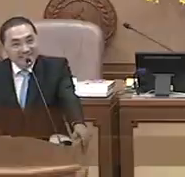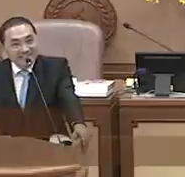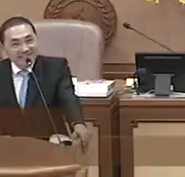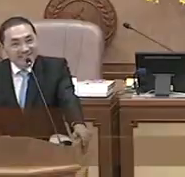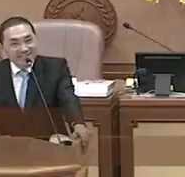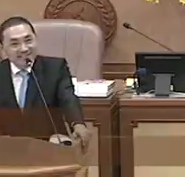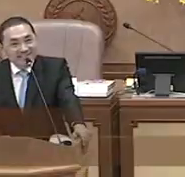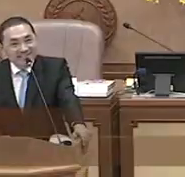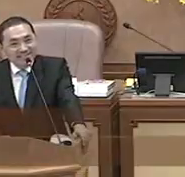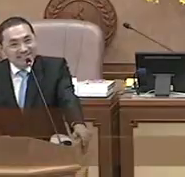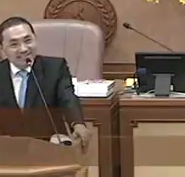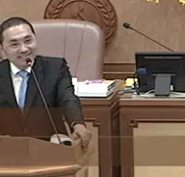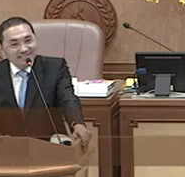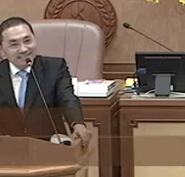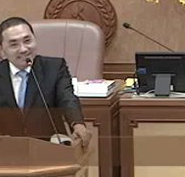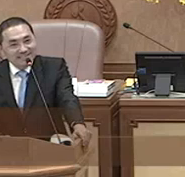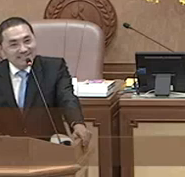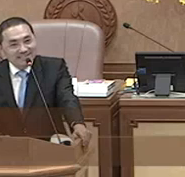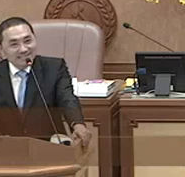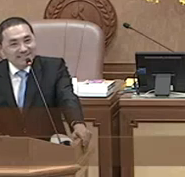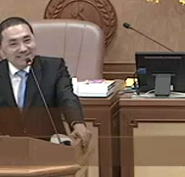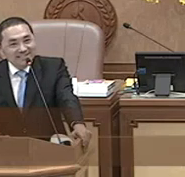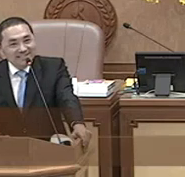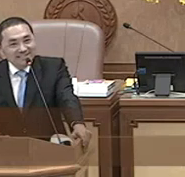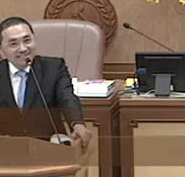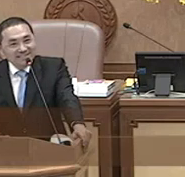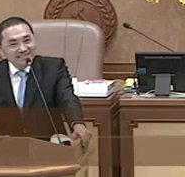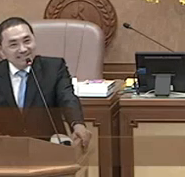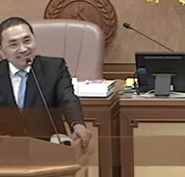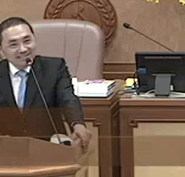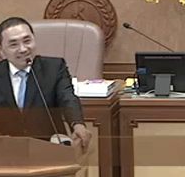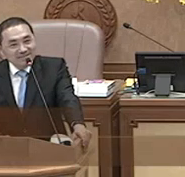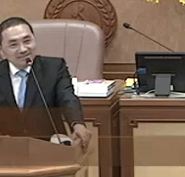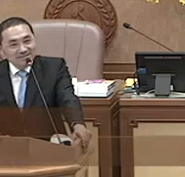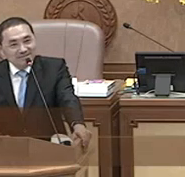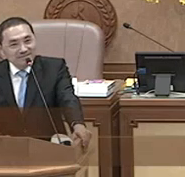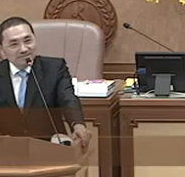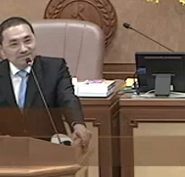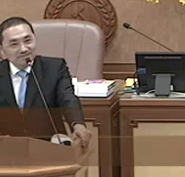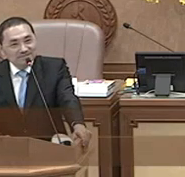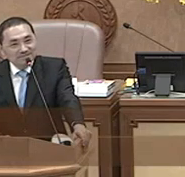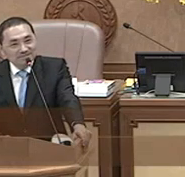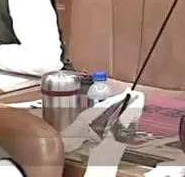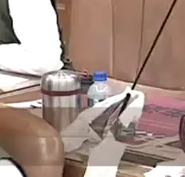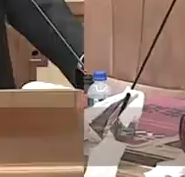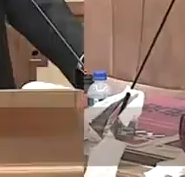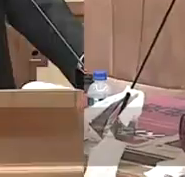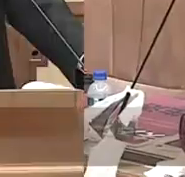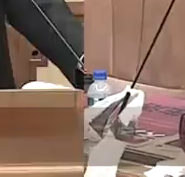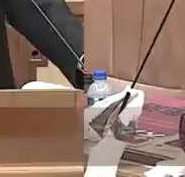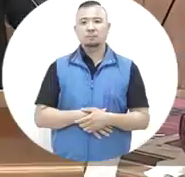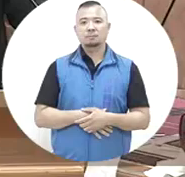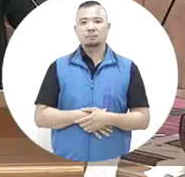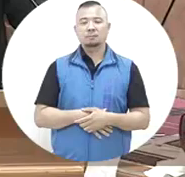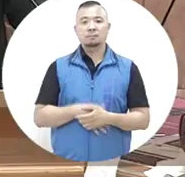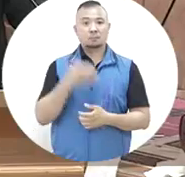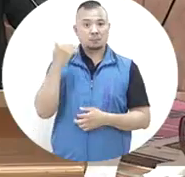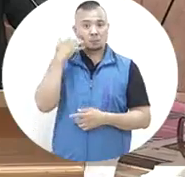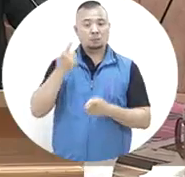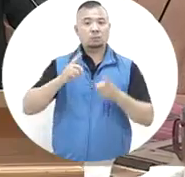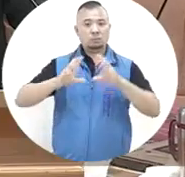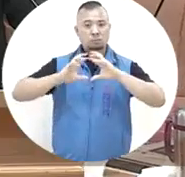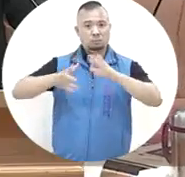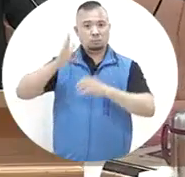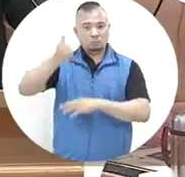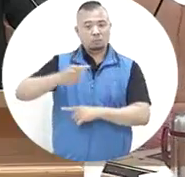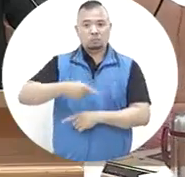好，市长，刚刚呢，关于核电的问题哦，您也了解到，其实如果您有意角逐大位的话，很多问题是地方跟中